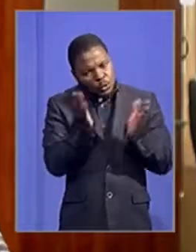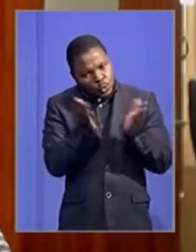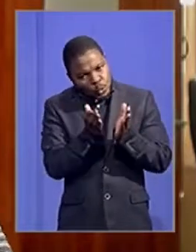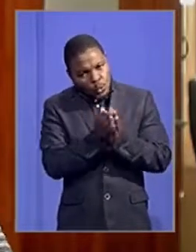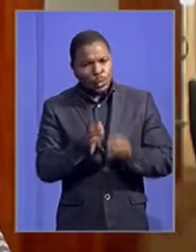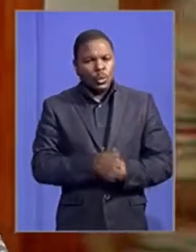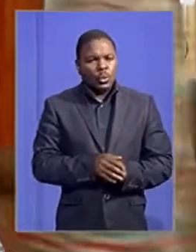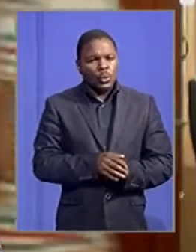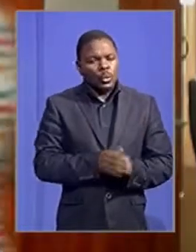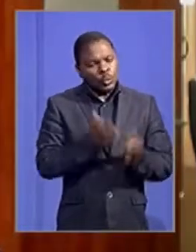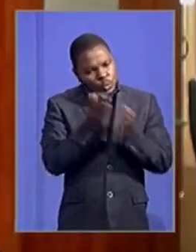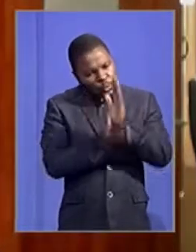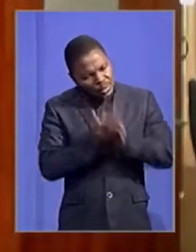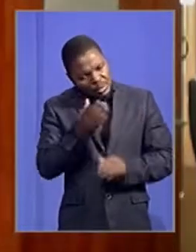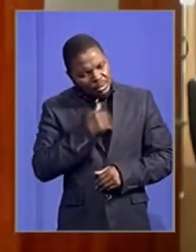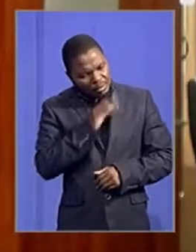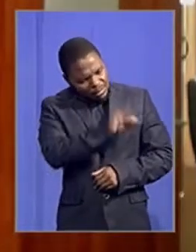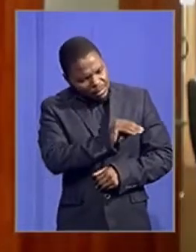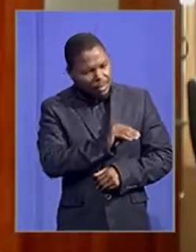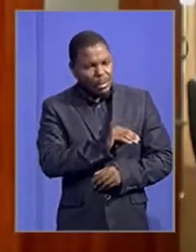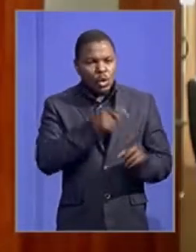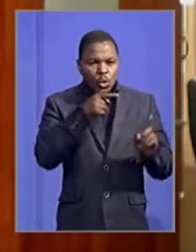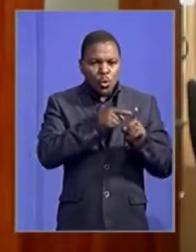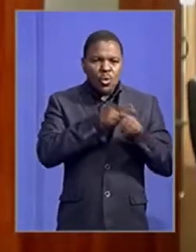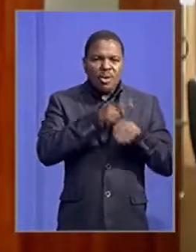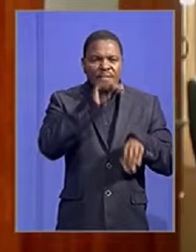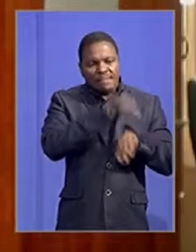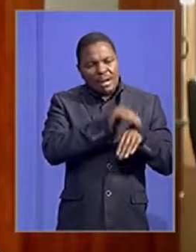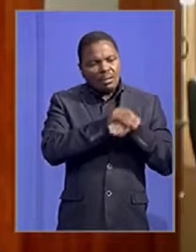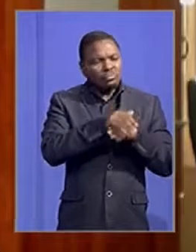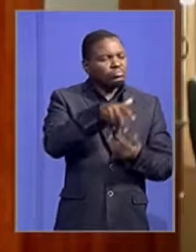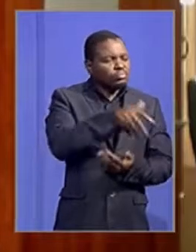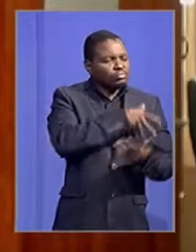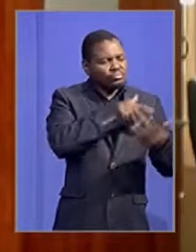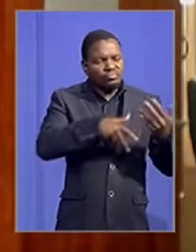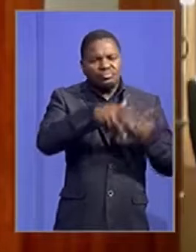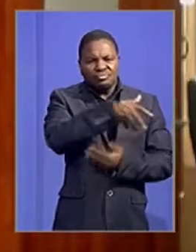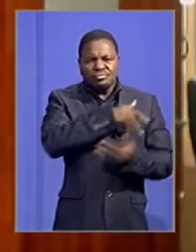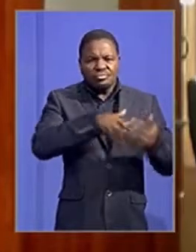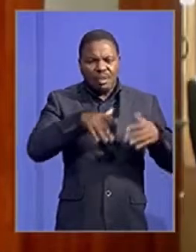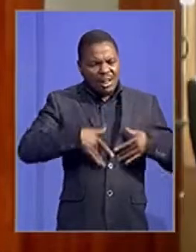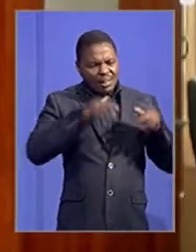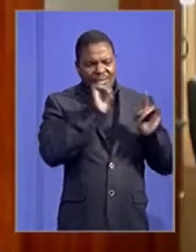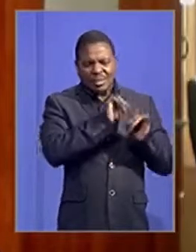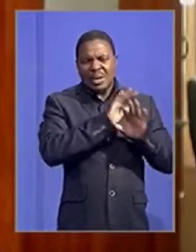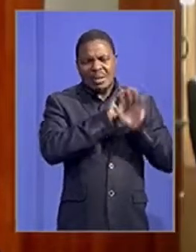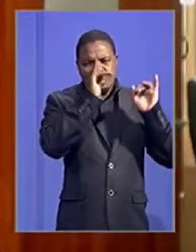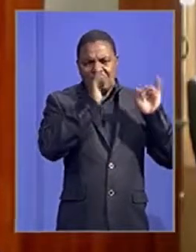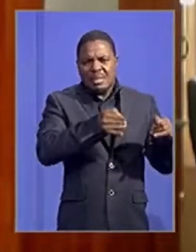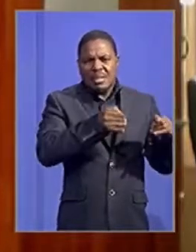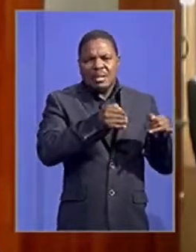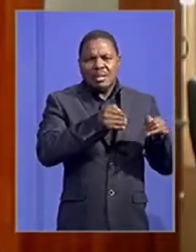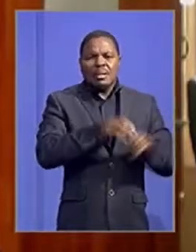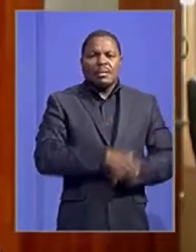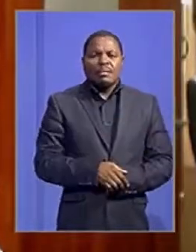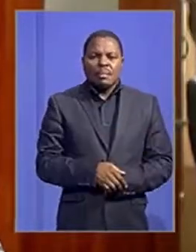kopa o tsene sekolo wena o ntse o nnetse ditsala tsa gago o nnetse maphelo a gago a sa lokang ntseng ke a